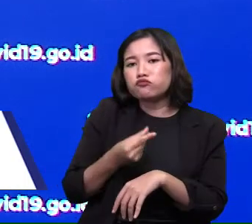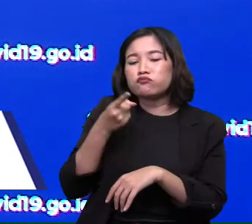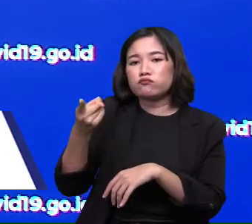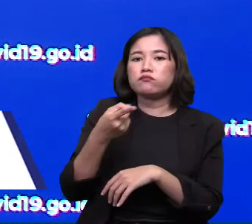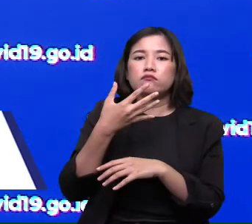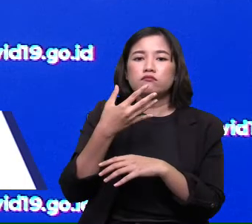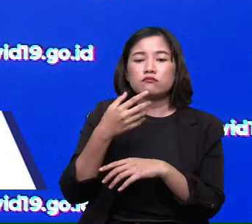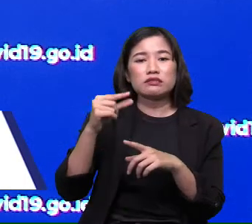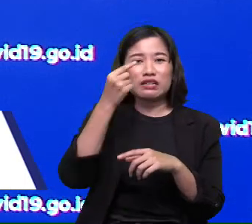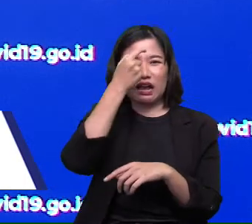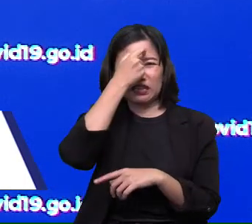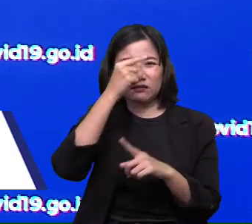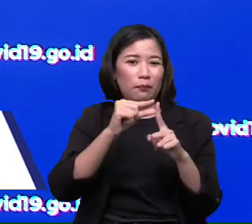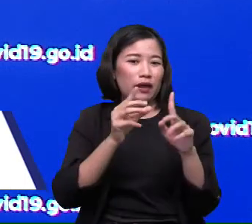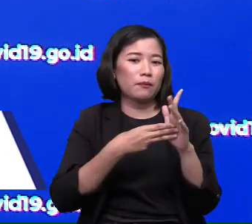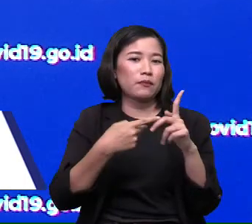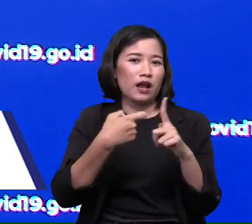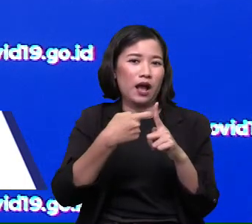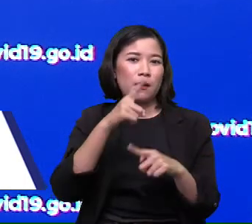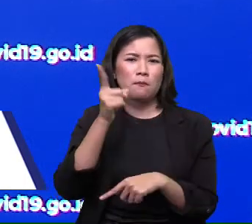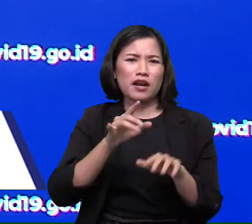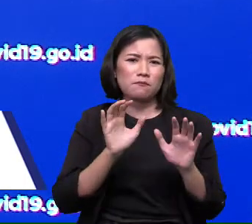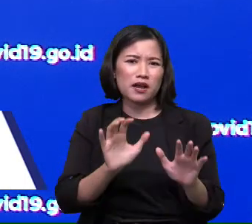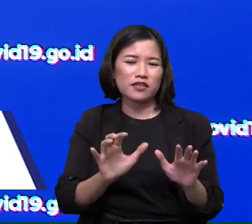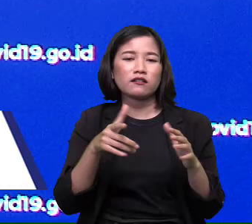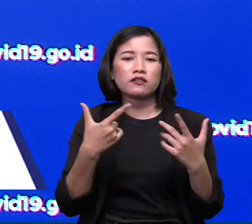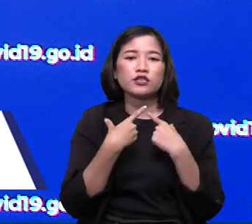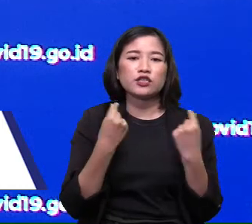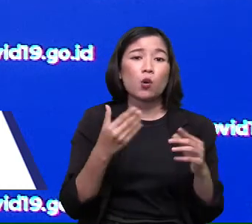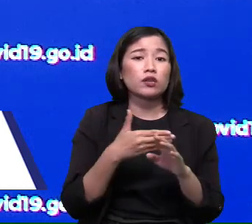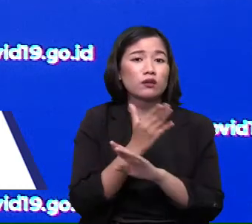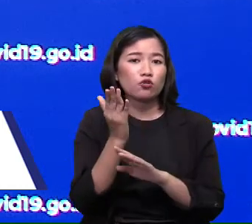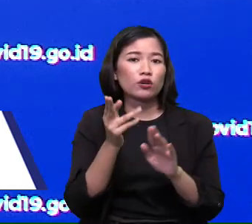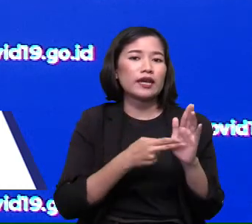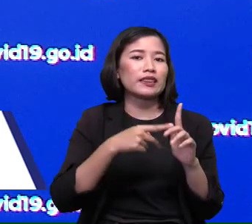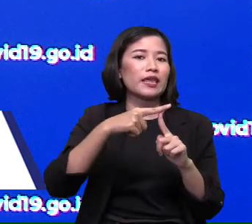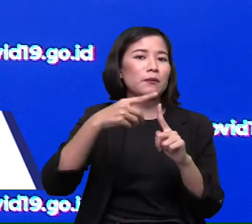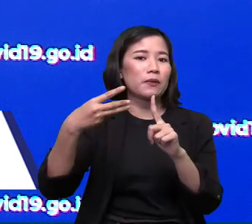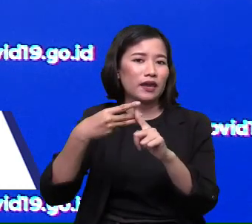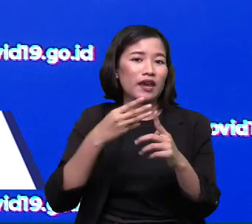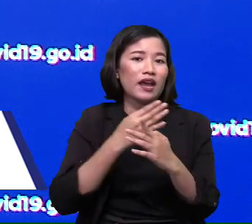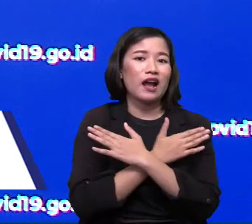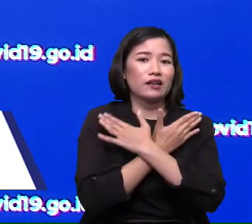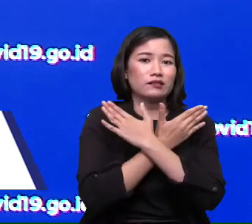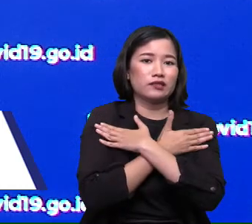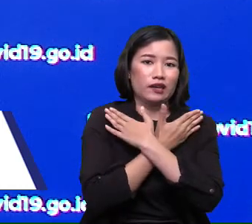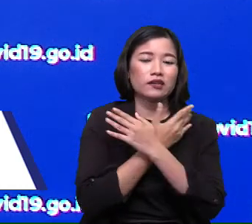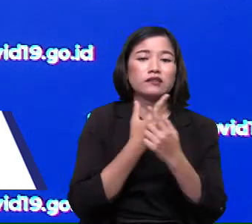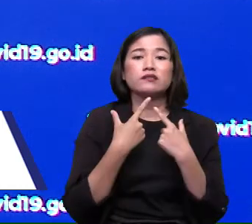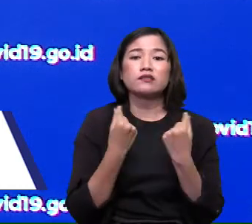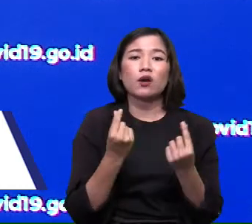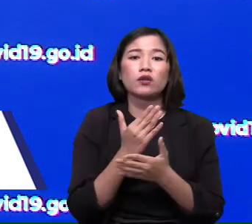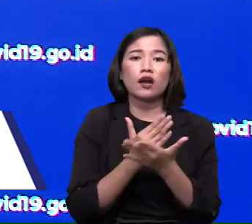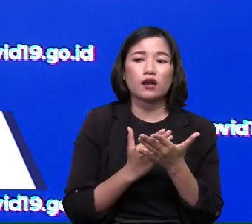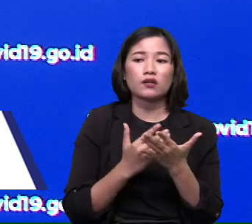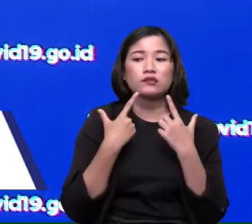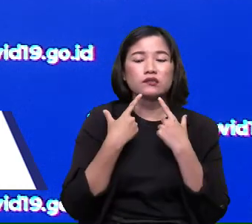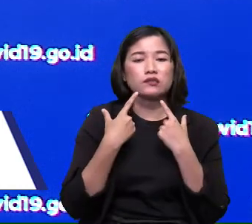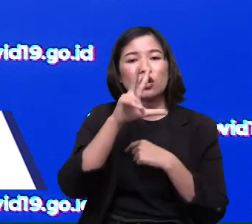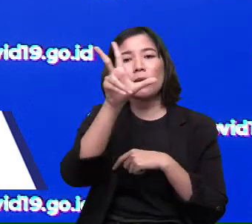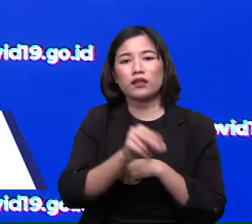provinsi tertinggi adalah Jawa Timur Nusa Tenggara Barat Aceh Jawa Tengah dan Jawa